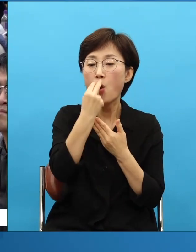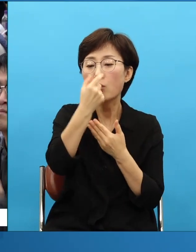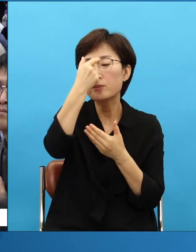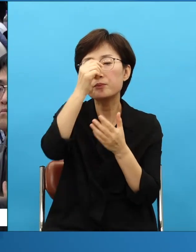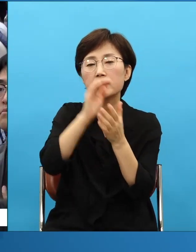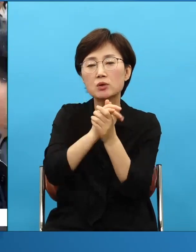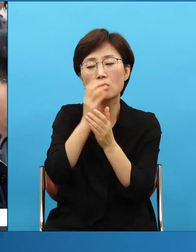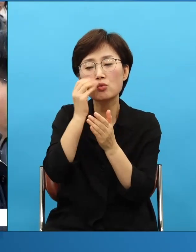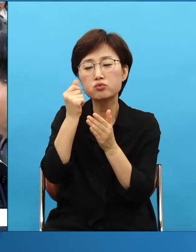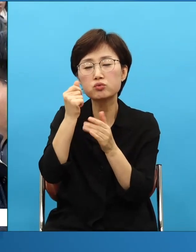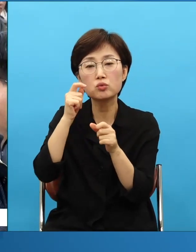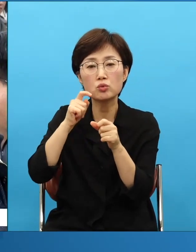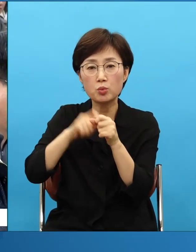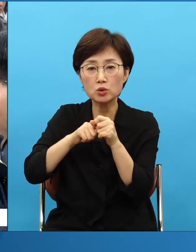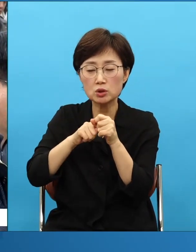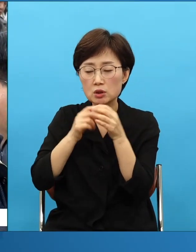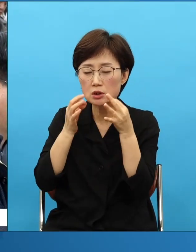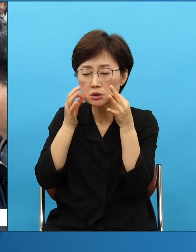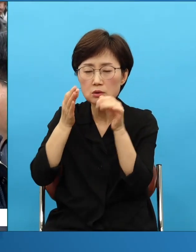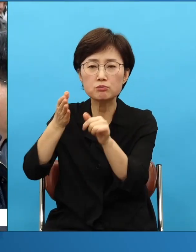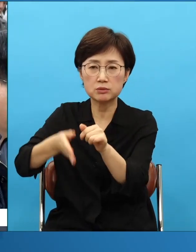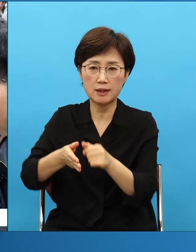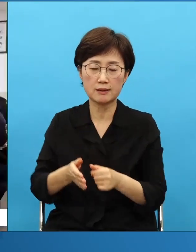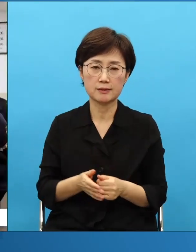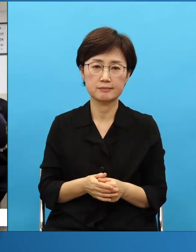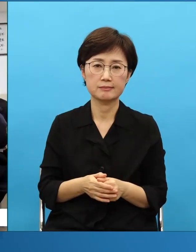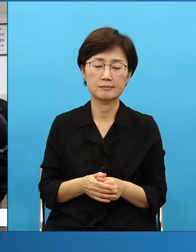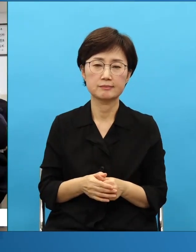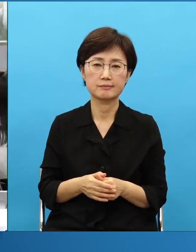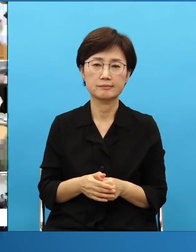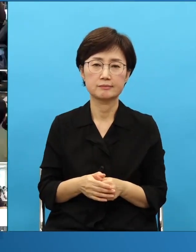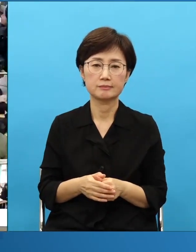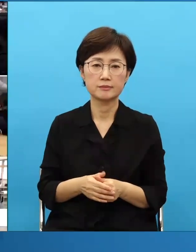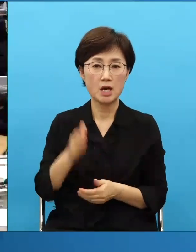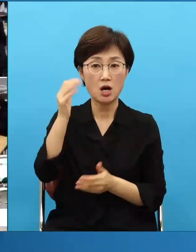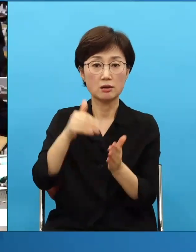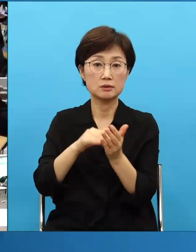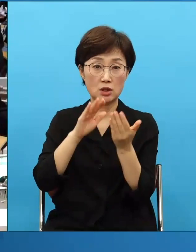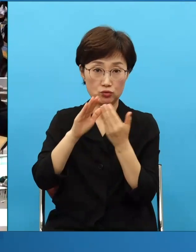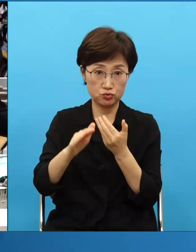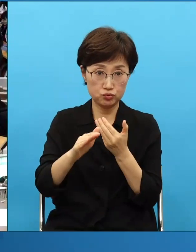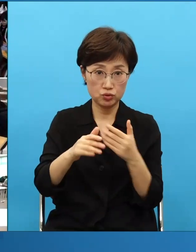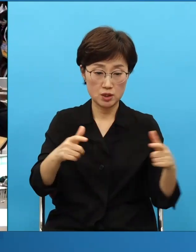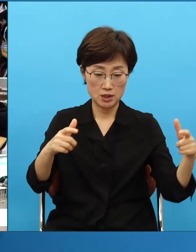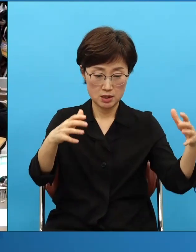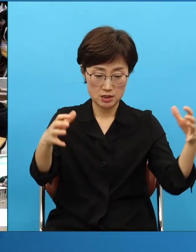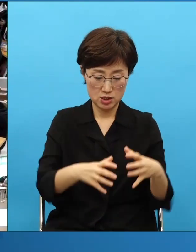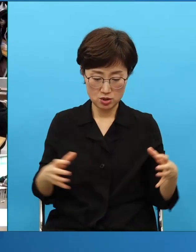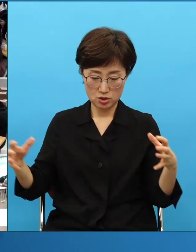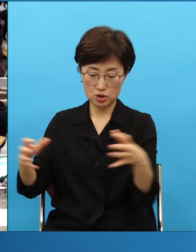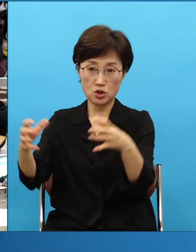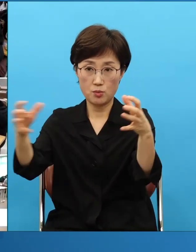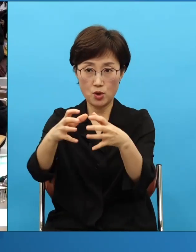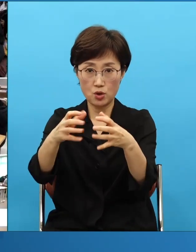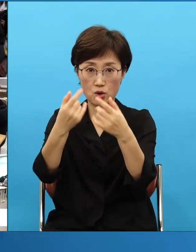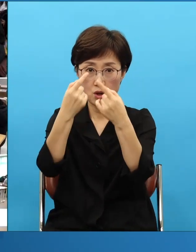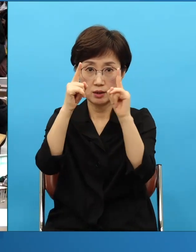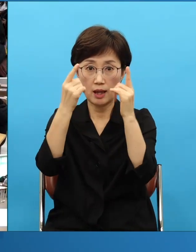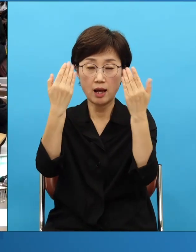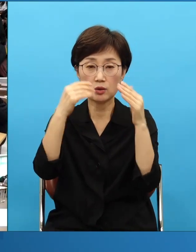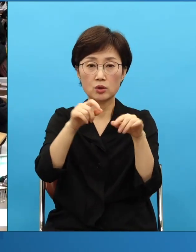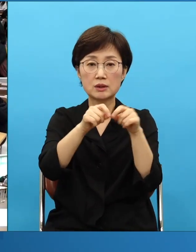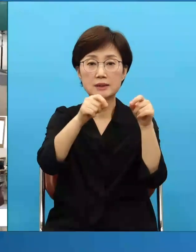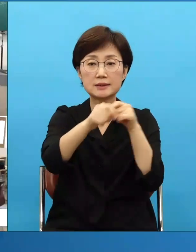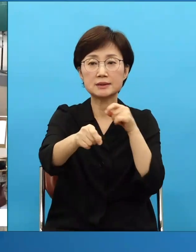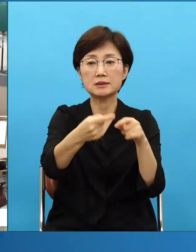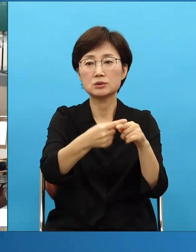있는 집중에 대해 구체적으로 전했습니다. 강의 후엔 지부별로 따로 모여 각 대학의 지교의 시스템을